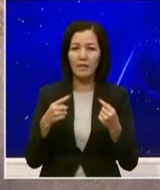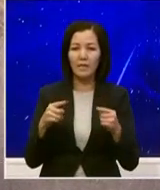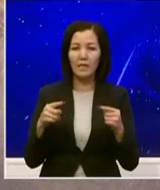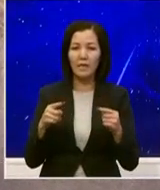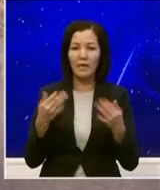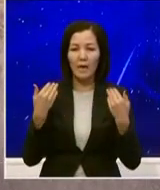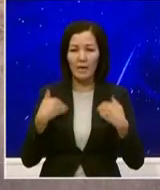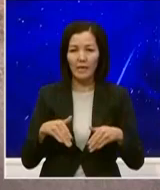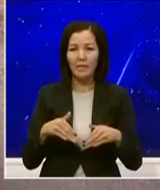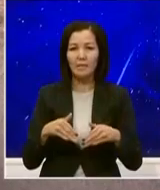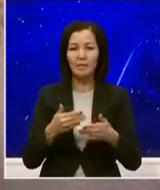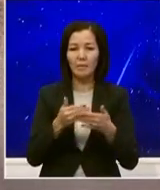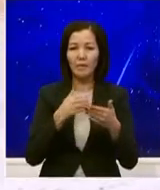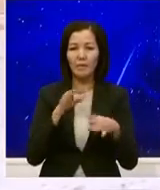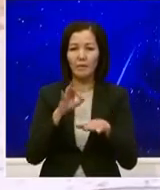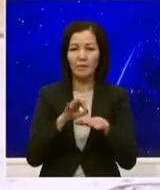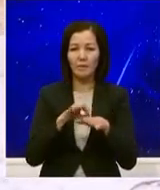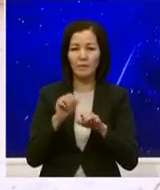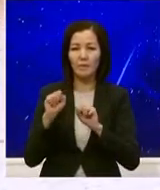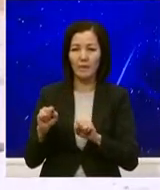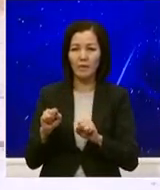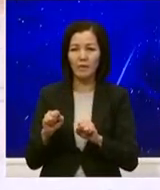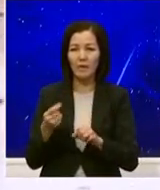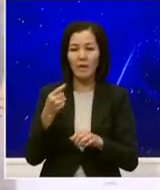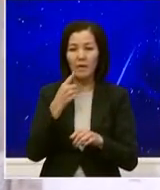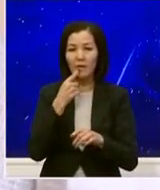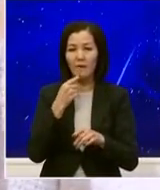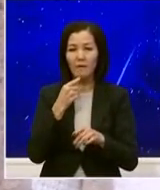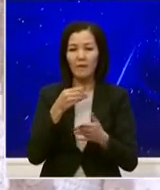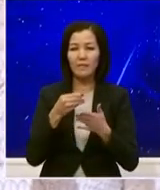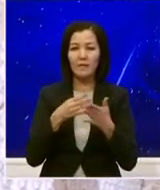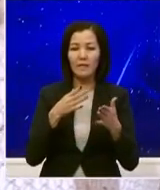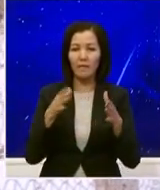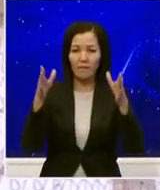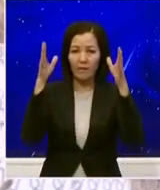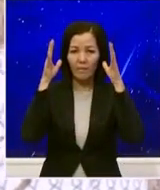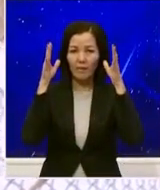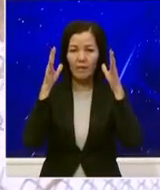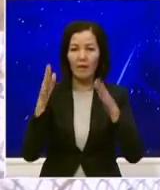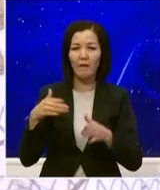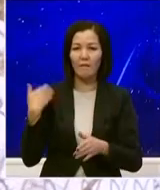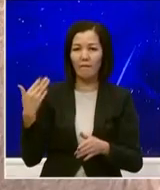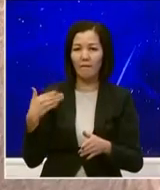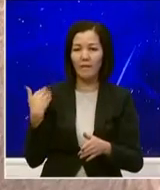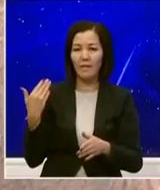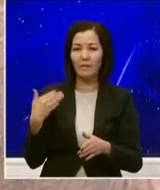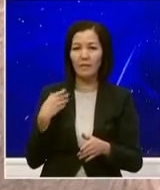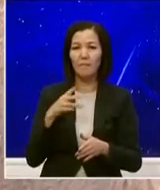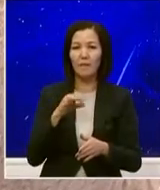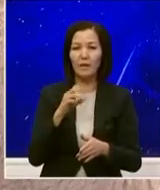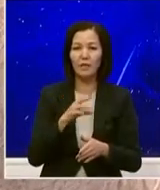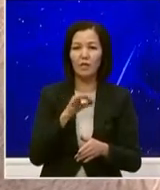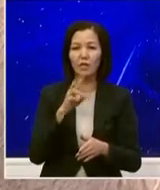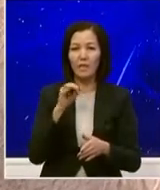реабилитации организма, профилактике заболеваний в целом. В крови ценного животного содержатся такие микроэлементы, как железо, кальций, магний,